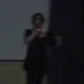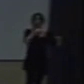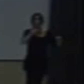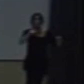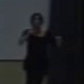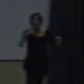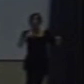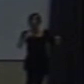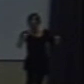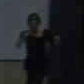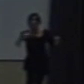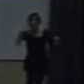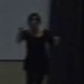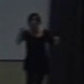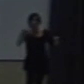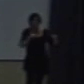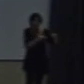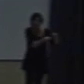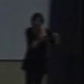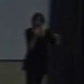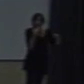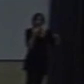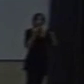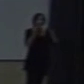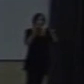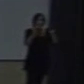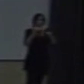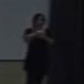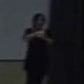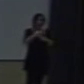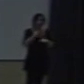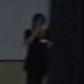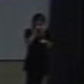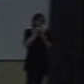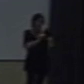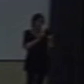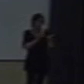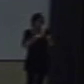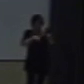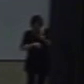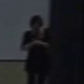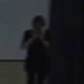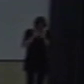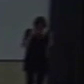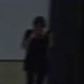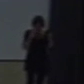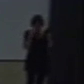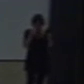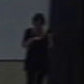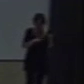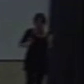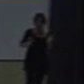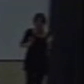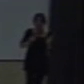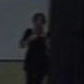següent tuit seu és aquest. Diu, un amic que a través d'un amic de Yemen que té un amic a Riyadh,